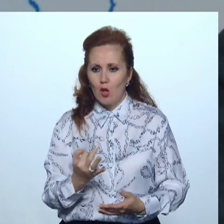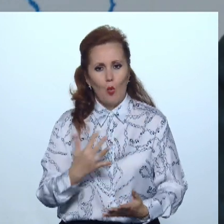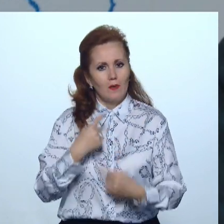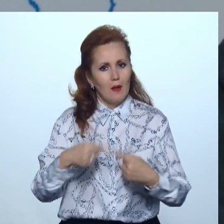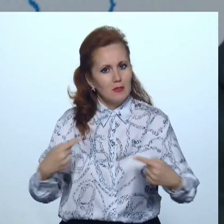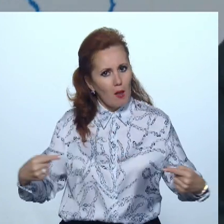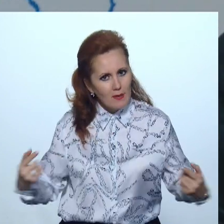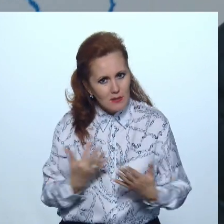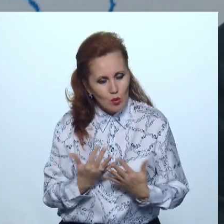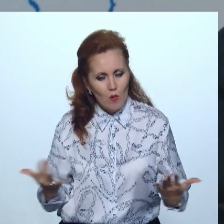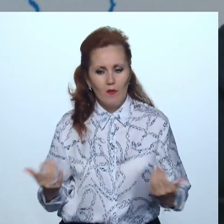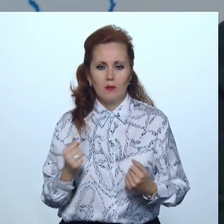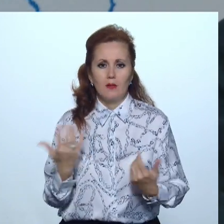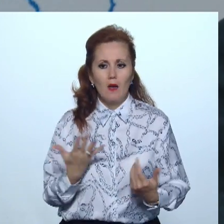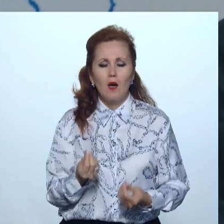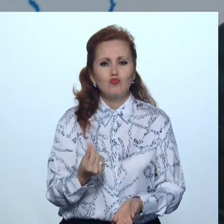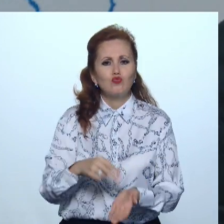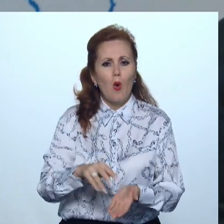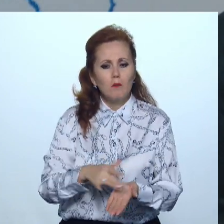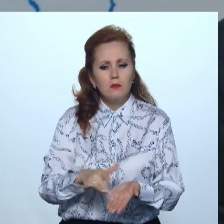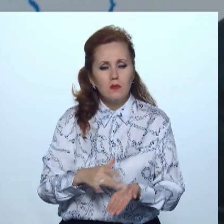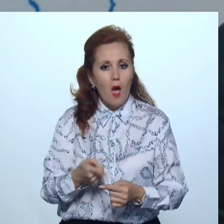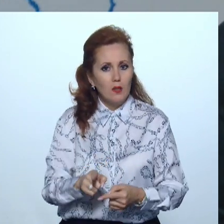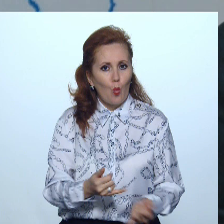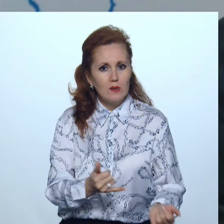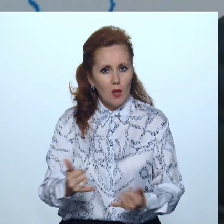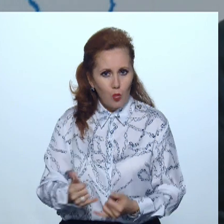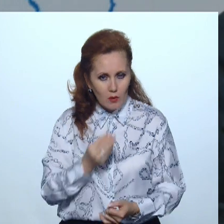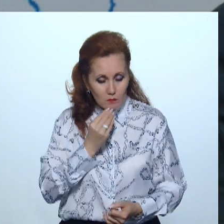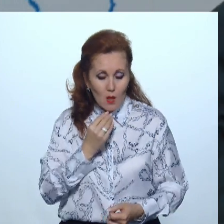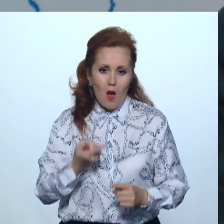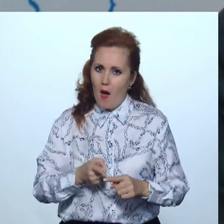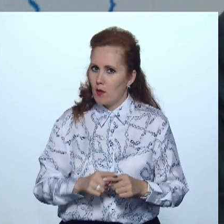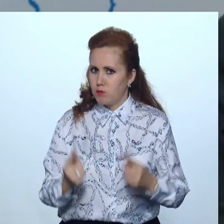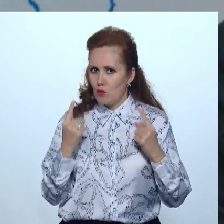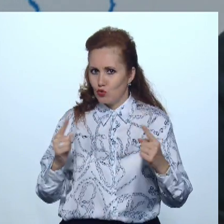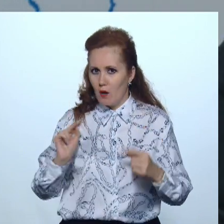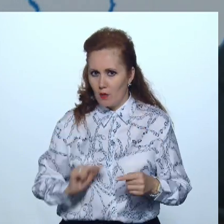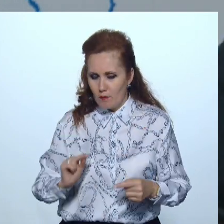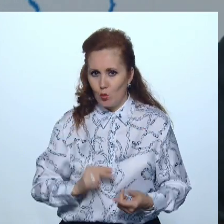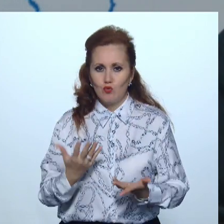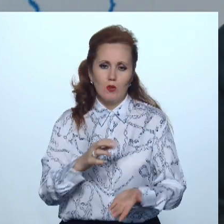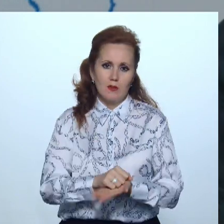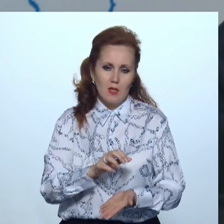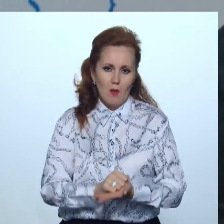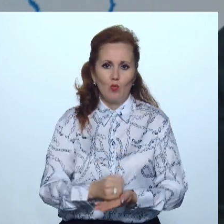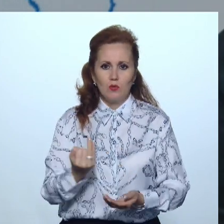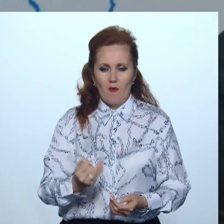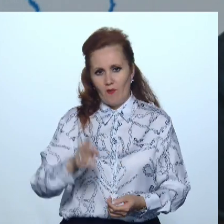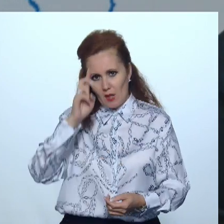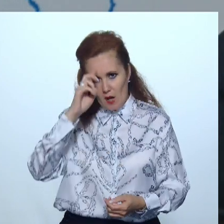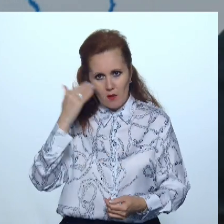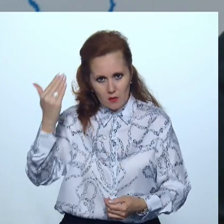какова себестоимость предоставляемой данной услуги. Это большая работа, которой занимается и профильное федеральное министерство, и это